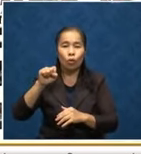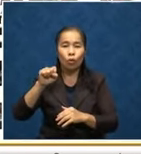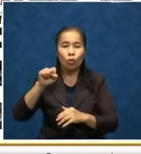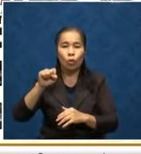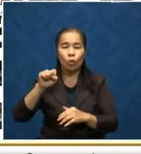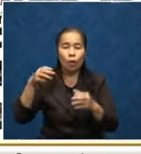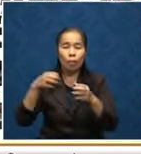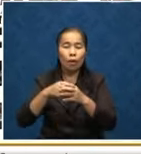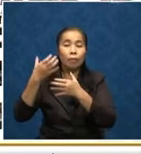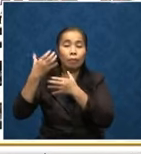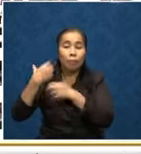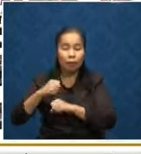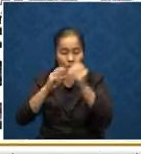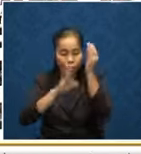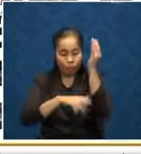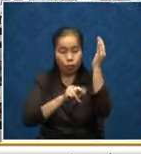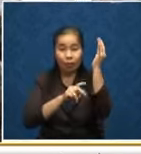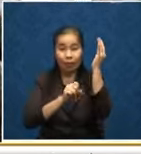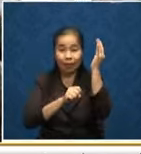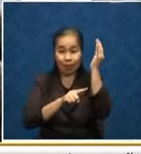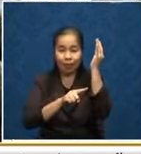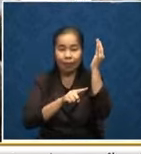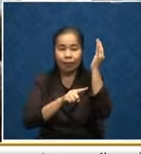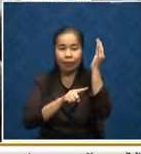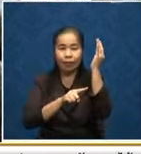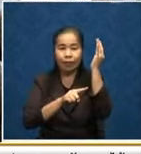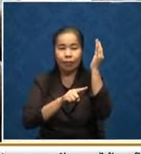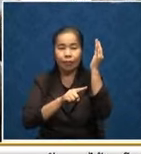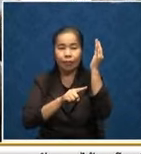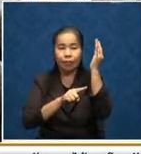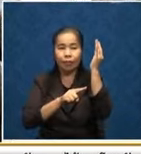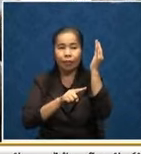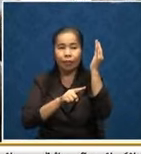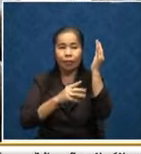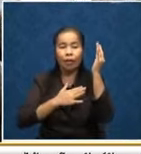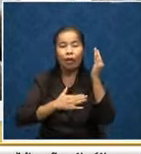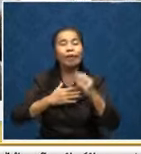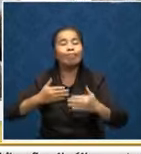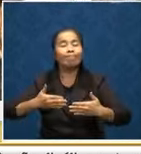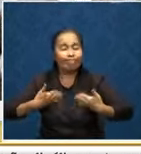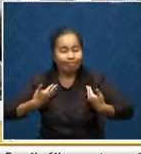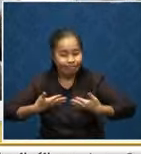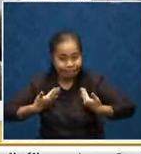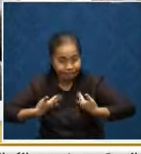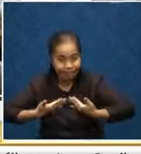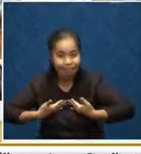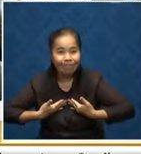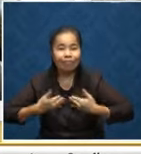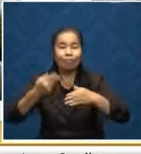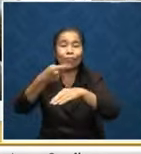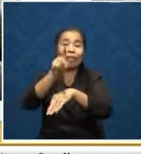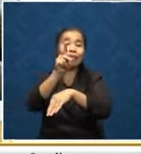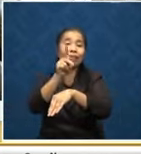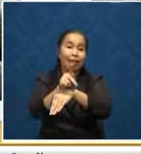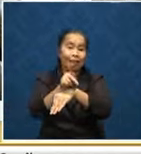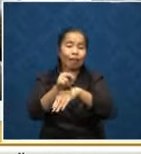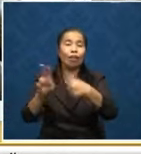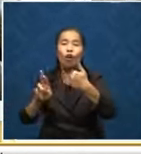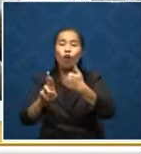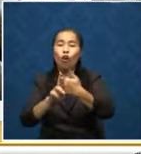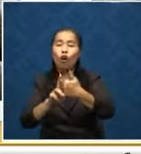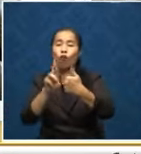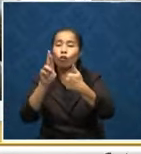าธิปัตย์นครศรีธรรมราชครับก่อนอื่นต้องขอแสดงความยินดีกับท่านประธานสภาและท่านรองประธานสภาทั้ง